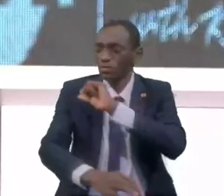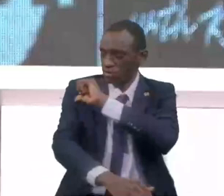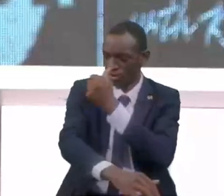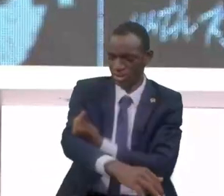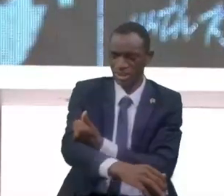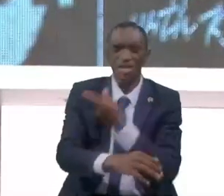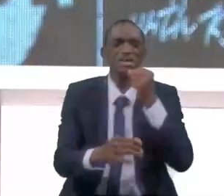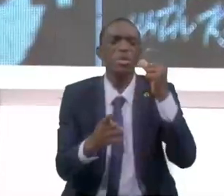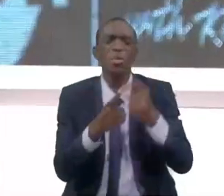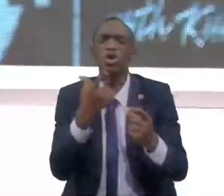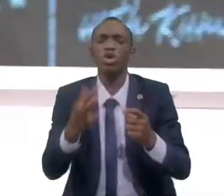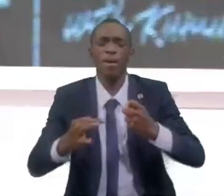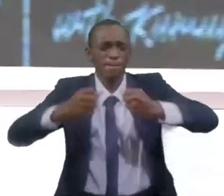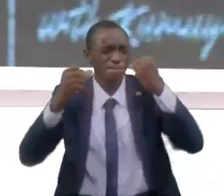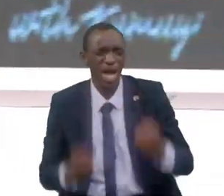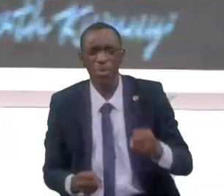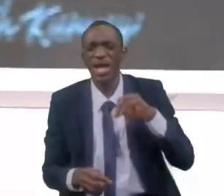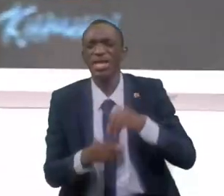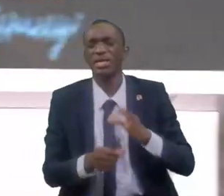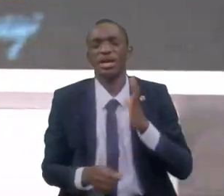puissance dans chaque bouche.